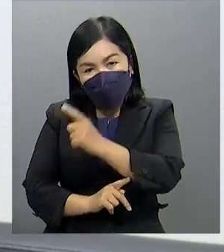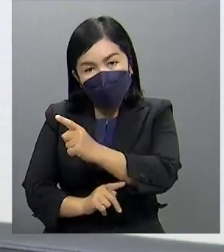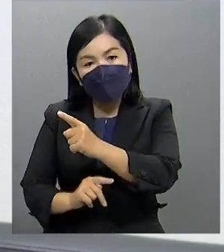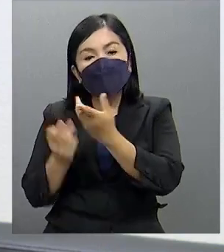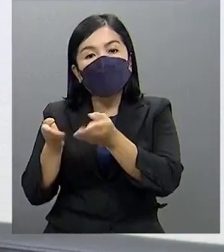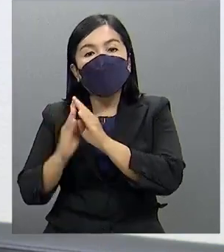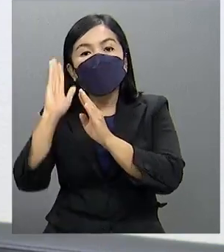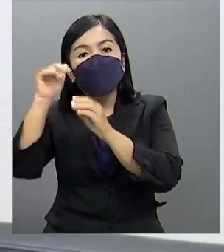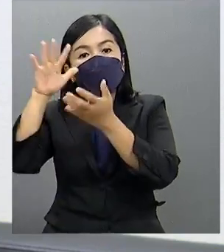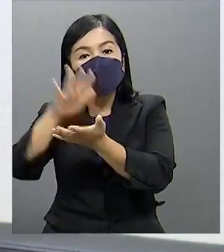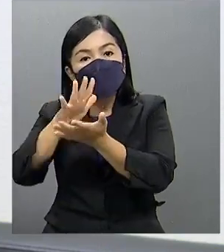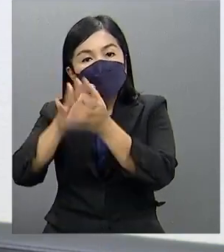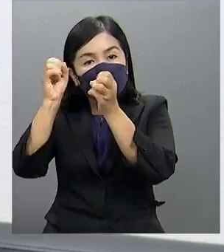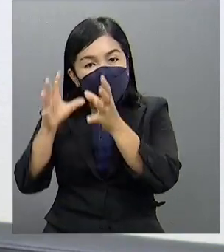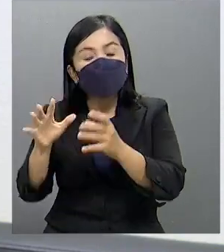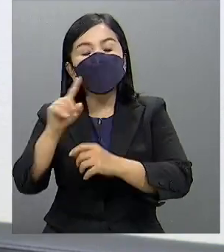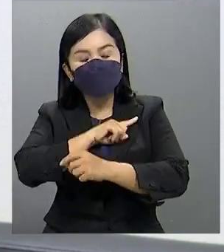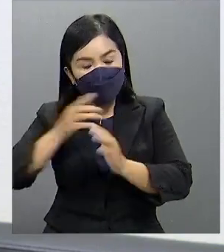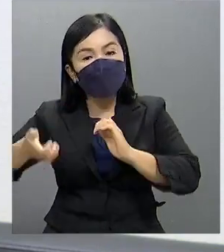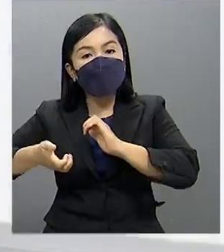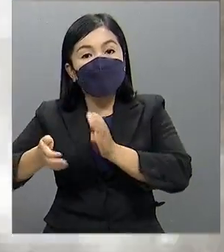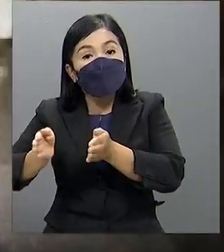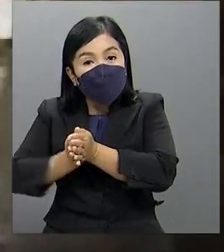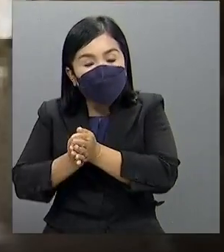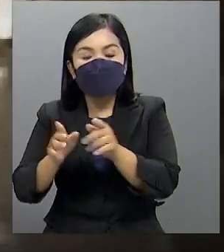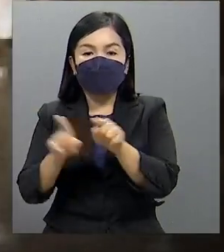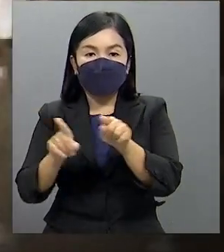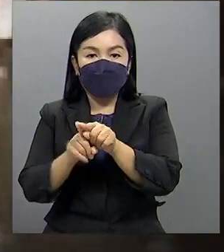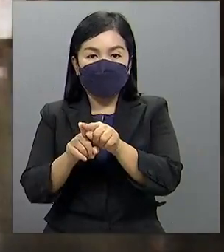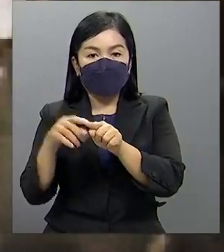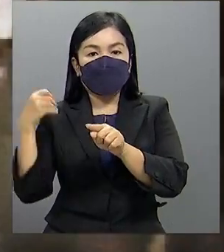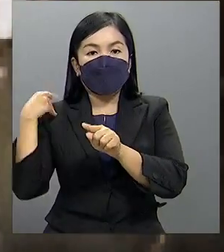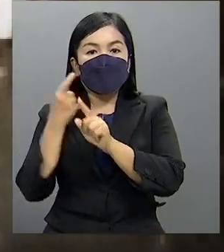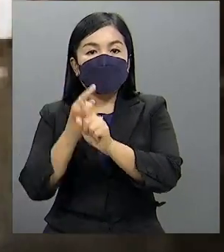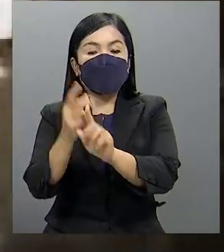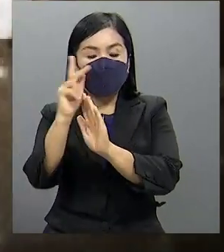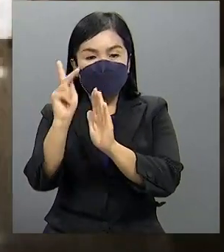ณก็ต้องร่วมรับผิดชดใช้ค่าเสียหายกับเด็กด้วยนะครับ